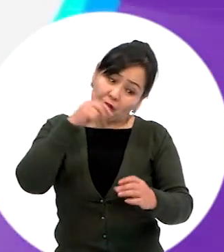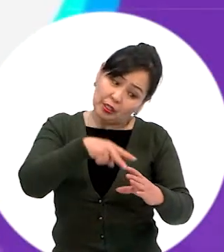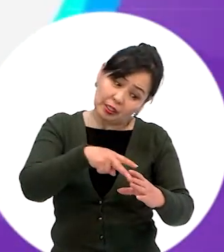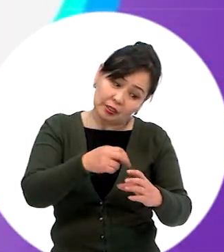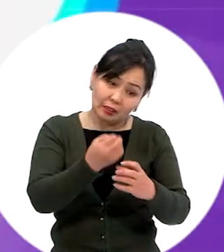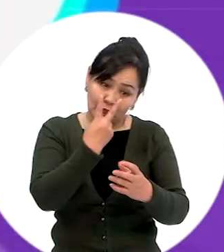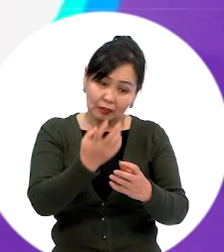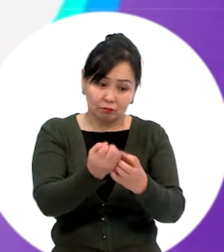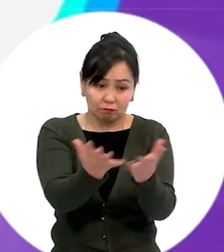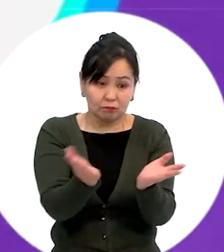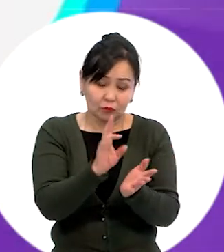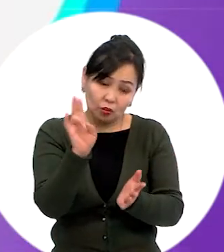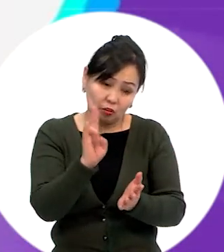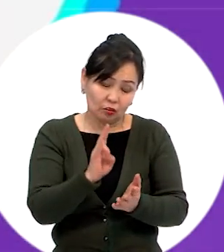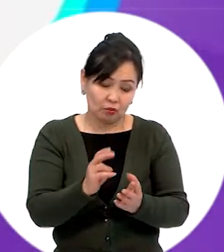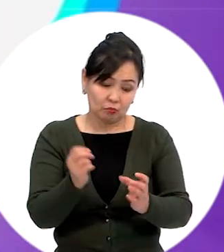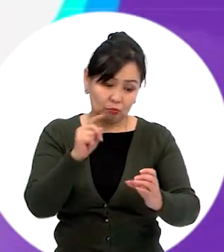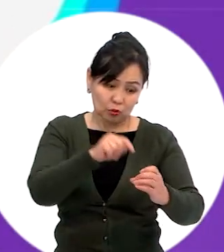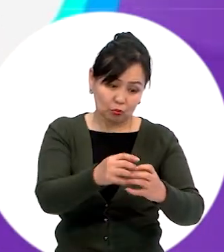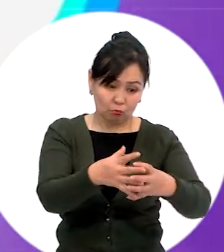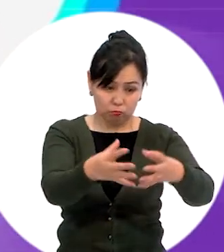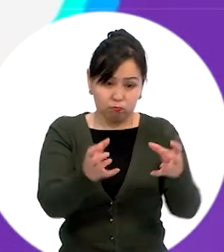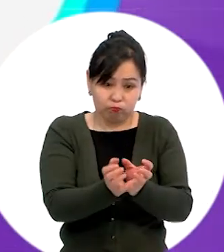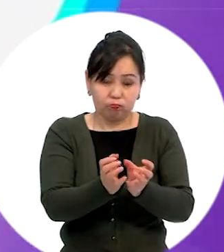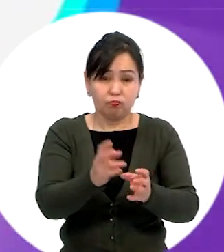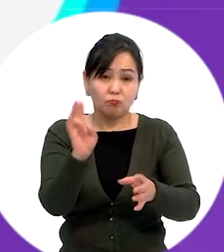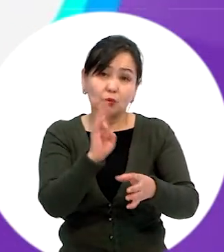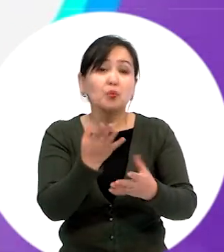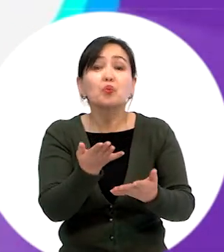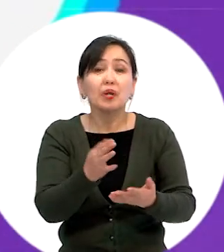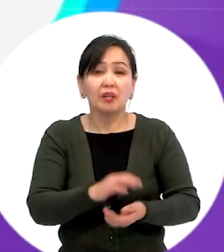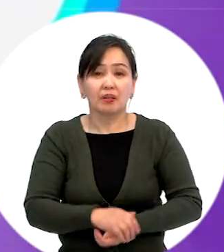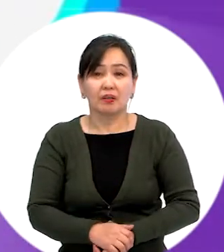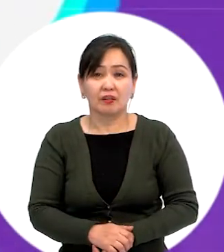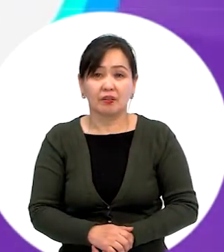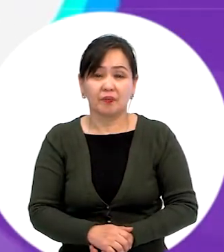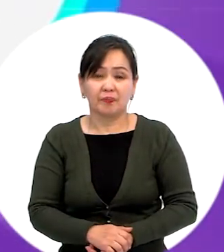Харахад дэрвөр ногоон, дэрэд нь очиход бүлгэр ногоон тэр юу вэ?